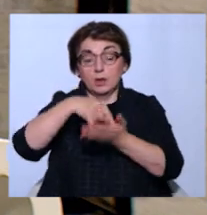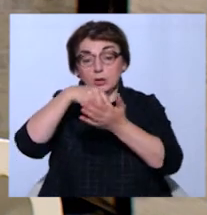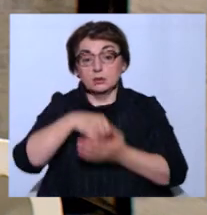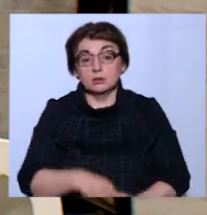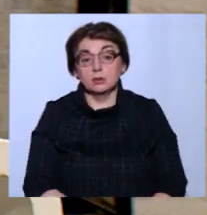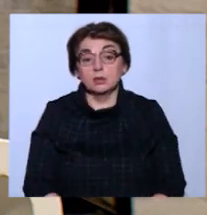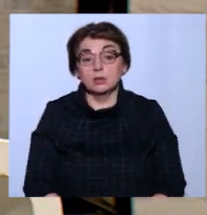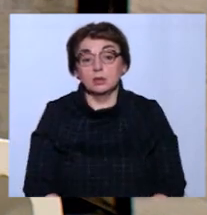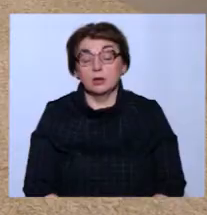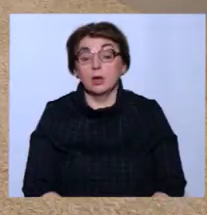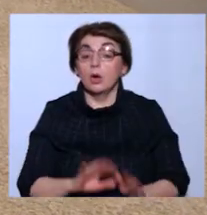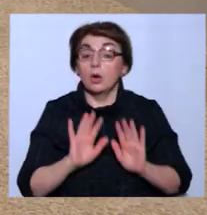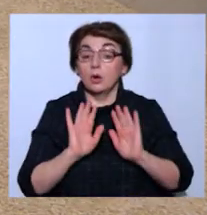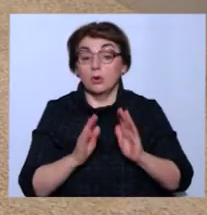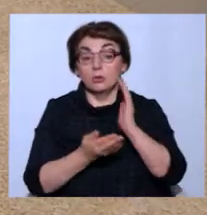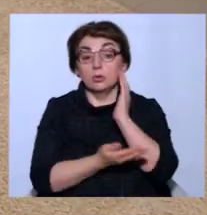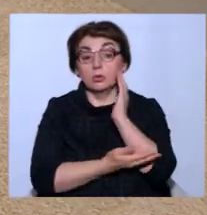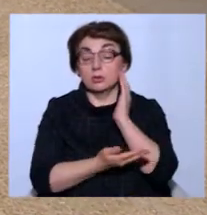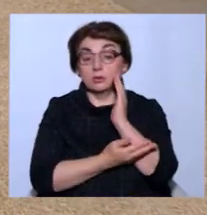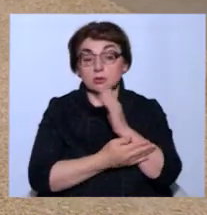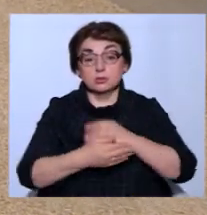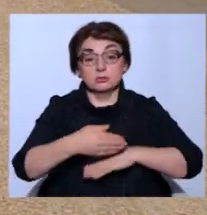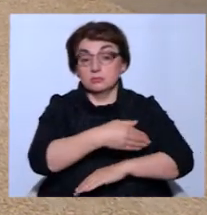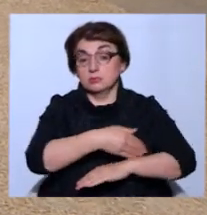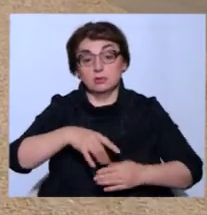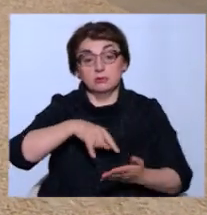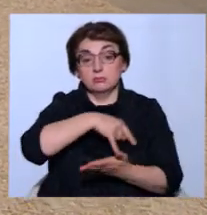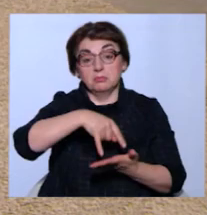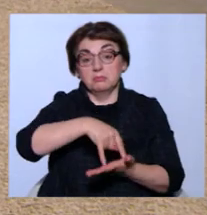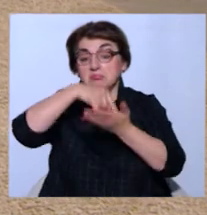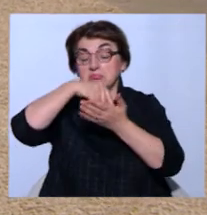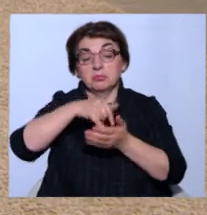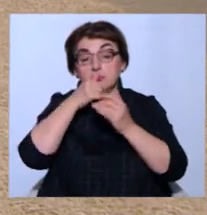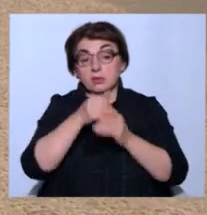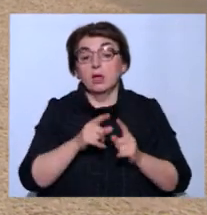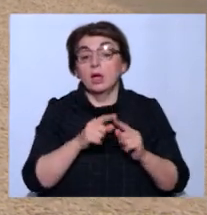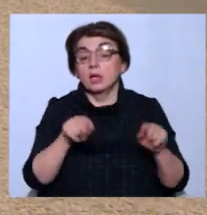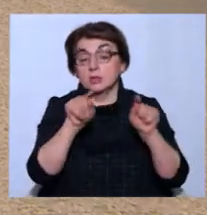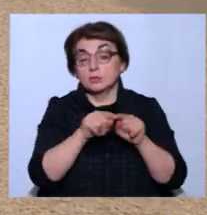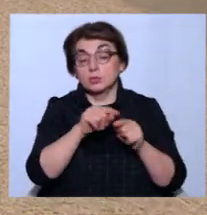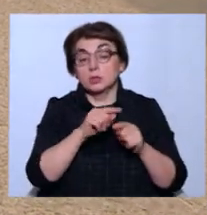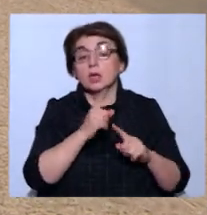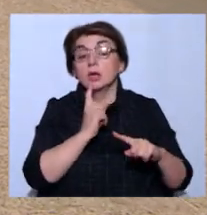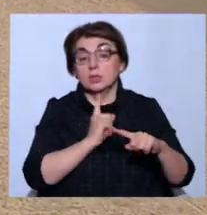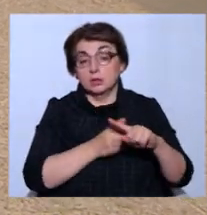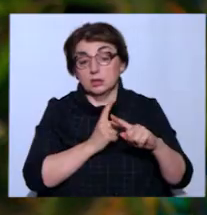რკინის სახაზავი. ხოლო ხის სახაზავს ასევე მაგნიტი არ იზიდავს. ესე იგი, აქ ჩავწერთ